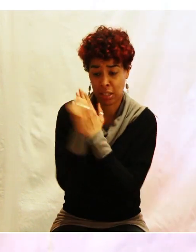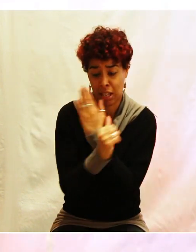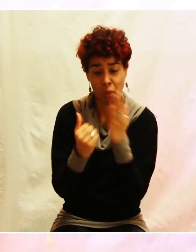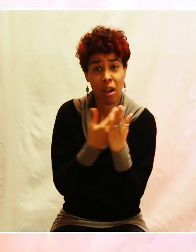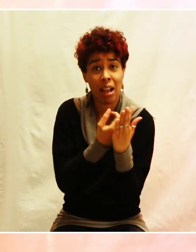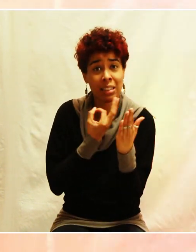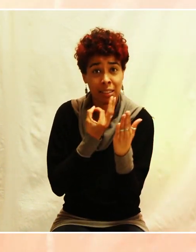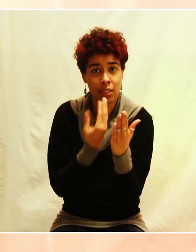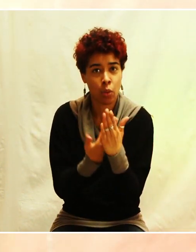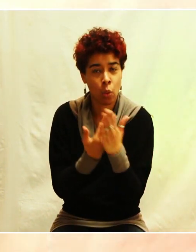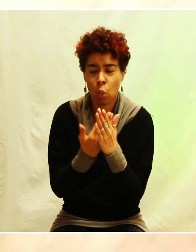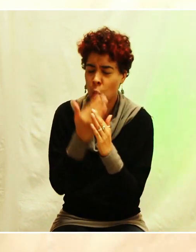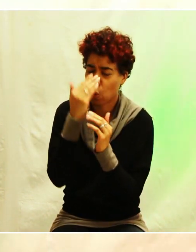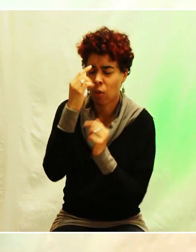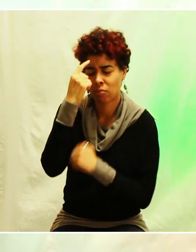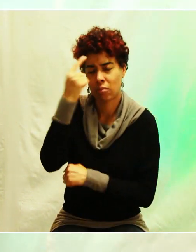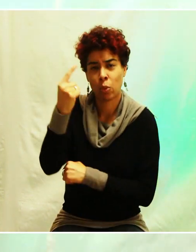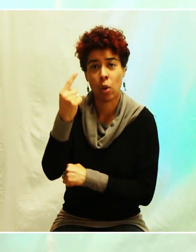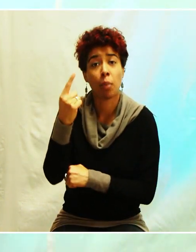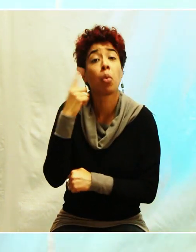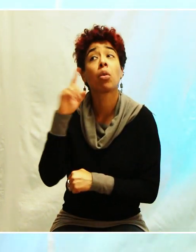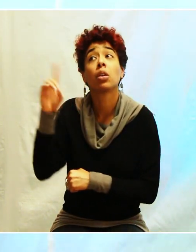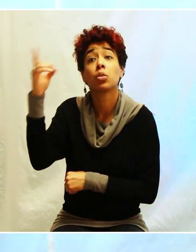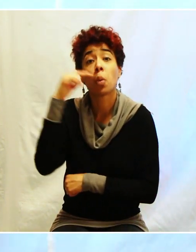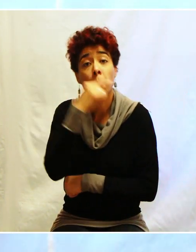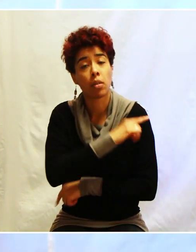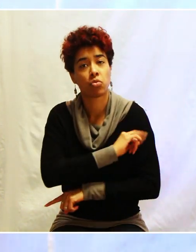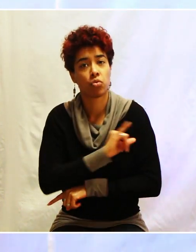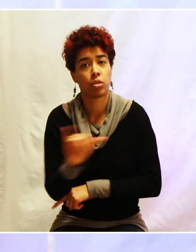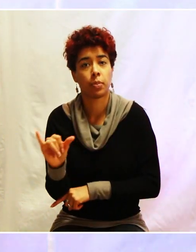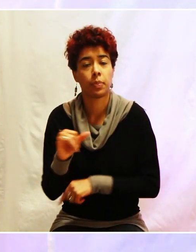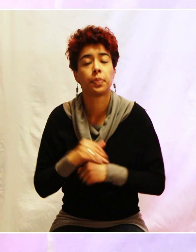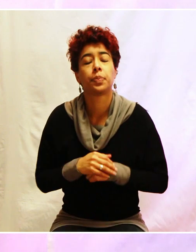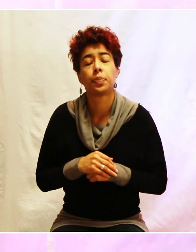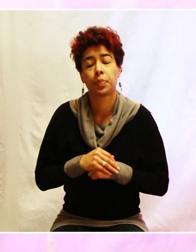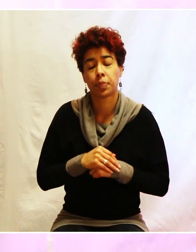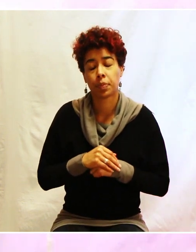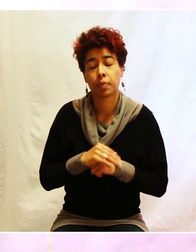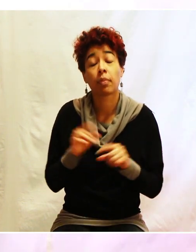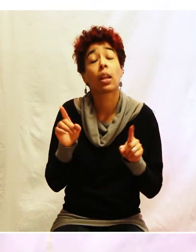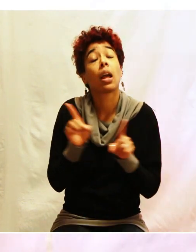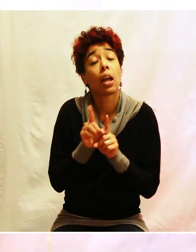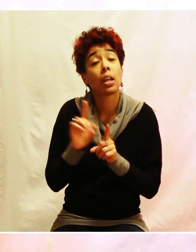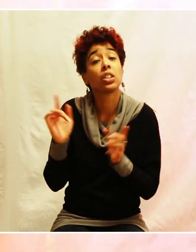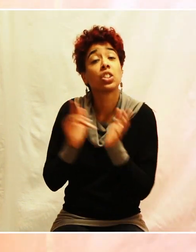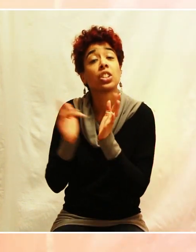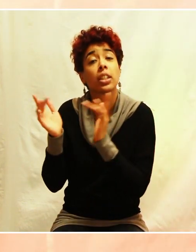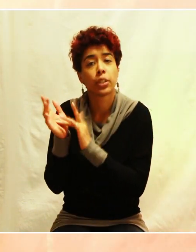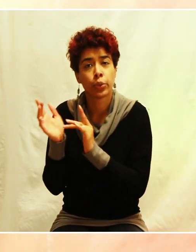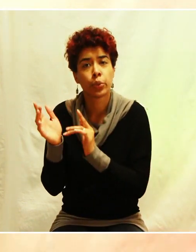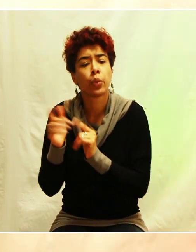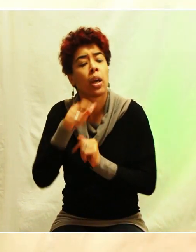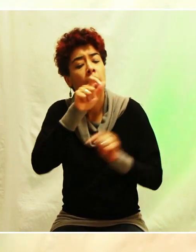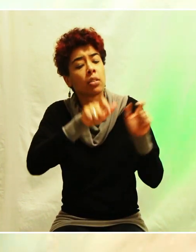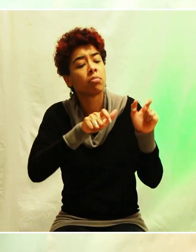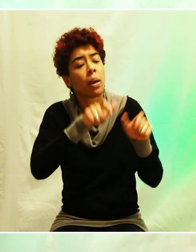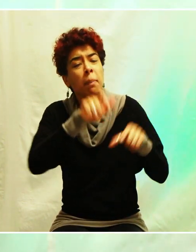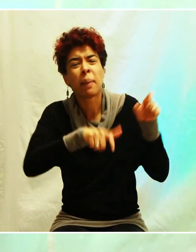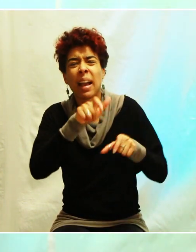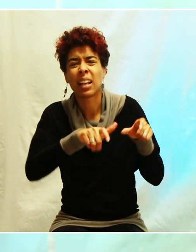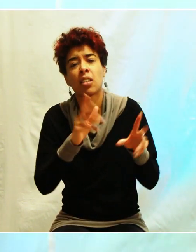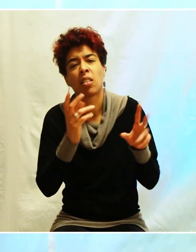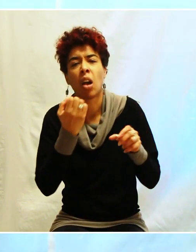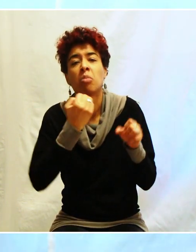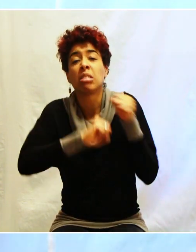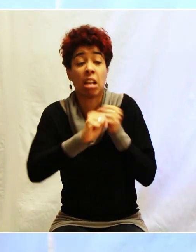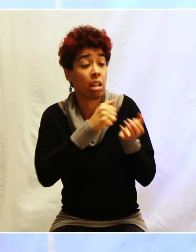sont fermes. Dieu ne ment pas. Mais le deuxième point, c'est que Jésus-Christ va faire sortir ceux qui sont, entre guillemets,